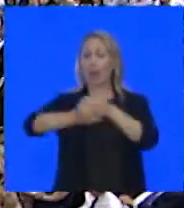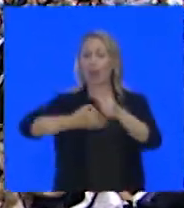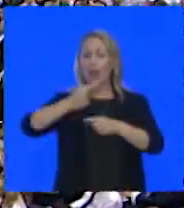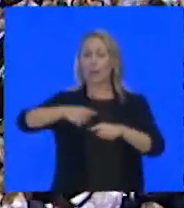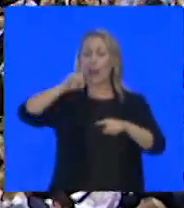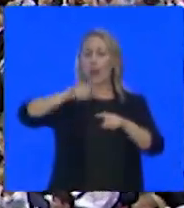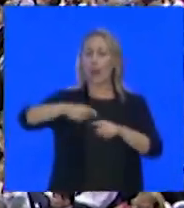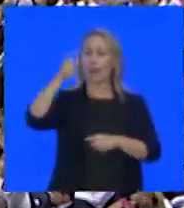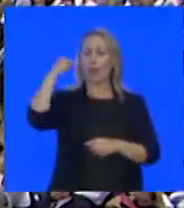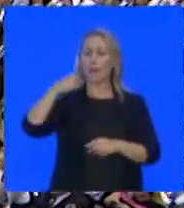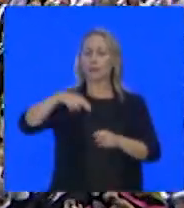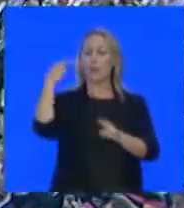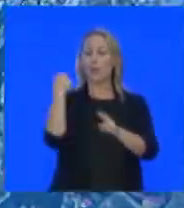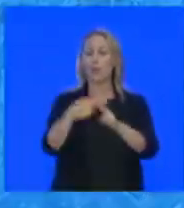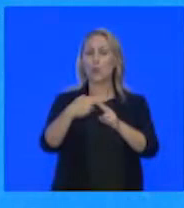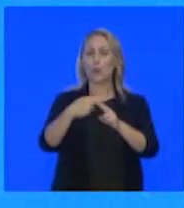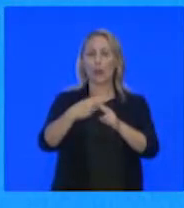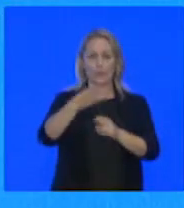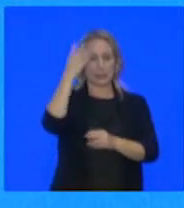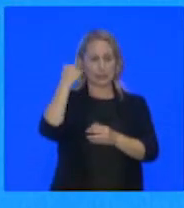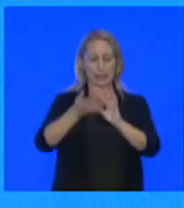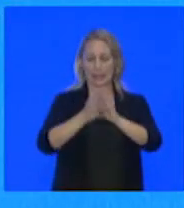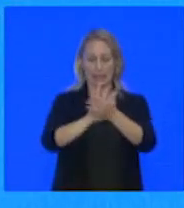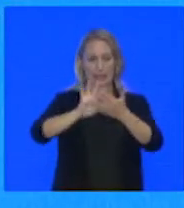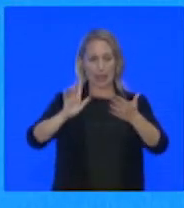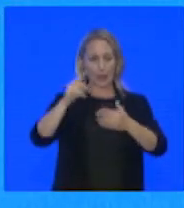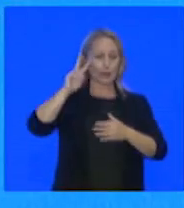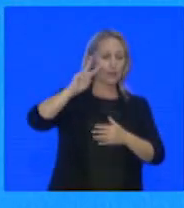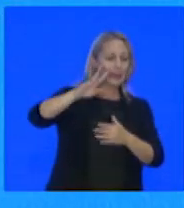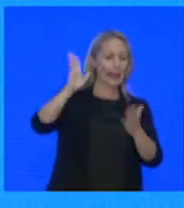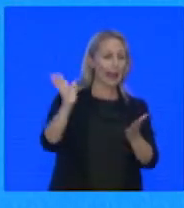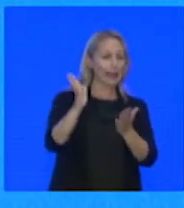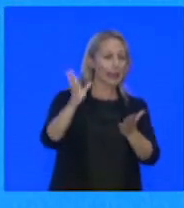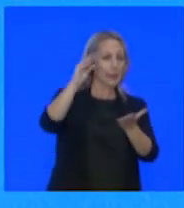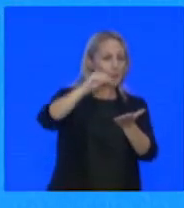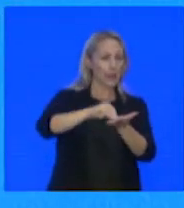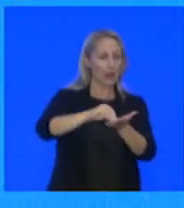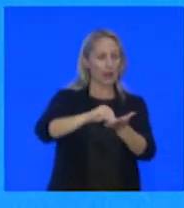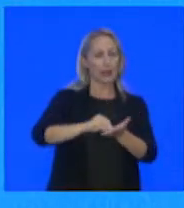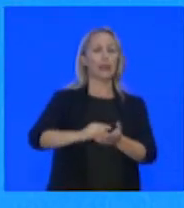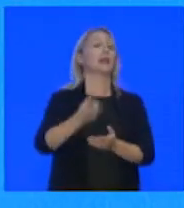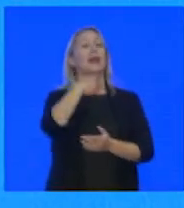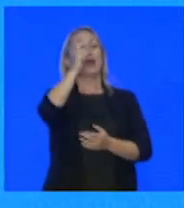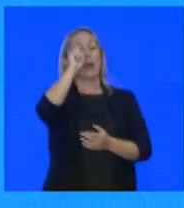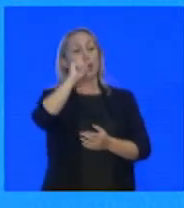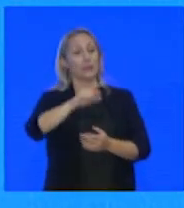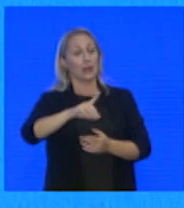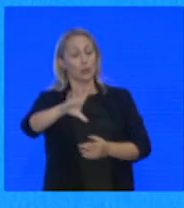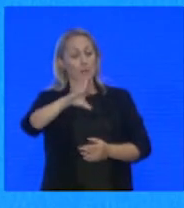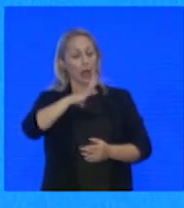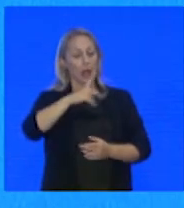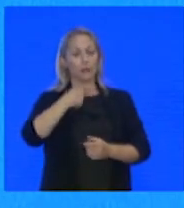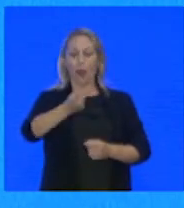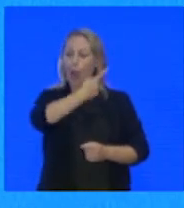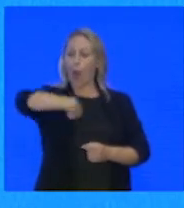δεν είναι ένα άπιαστο όνειρο. Και επιστρέφει επιτέλους η εθνική αυτοπεποίθηση ότι ενωμένοι μπορούμε